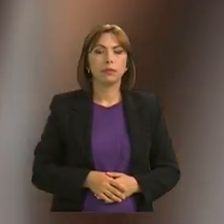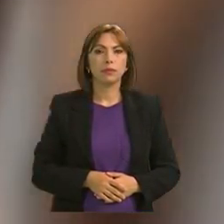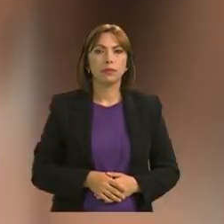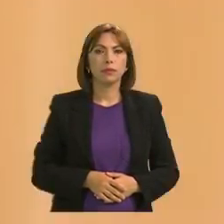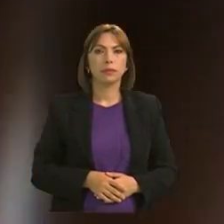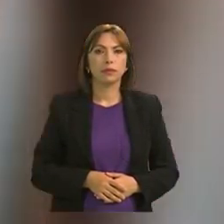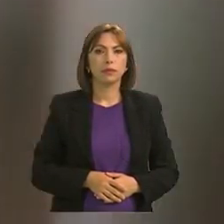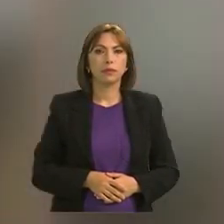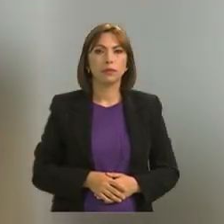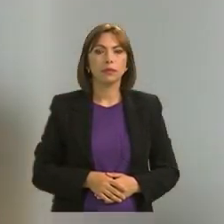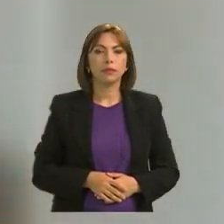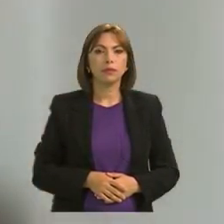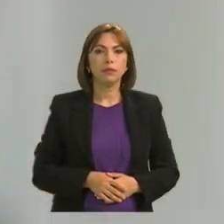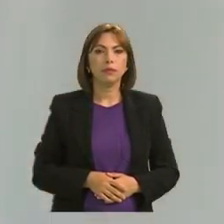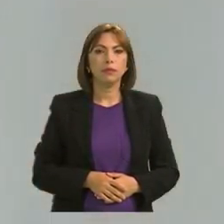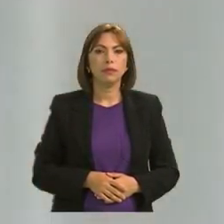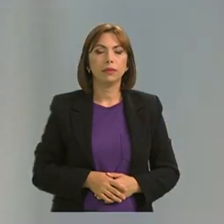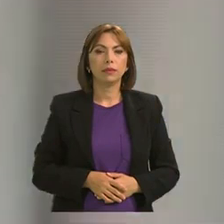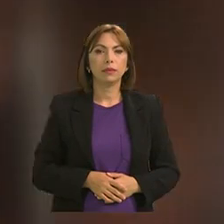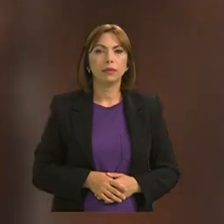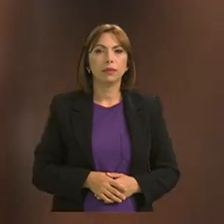Aici cum tur.